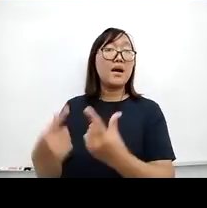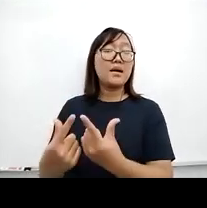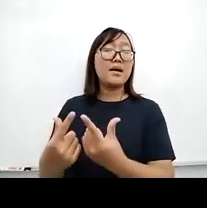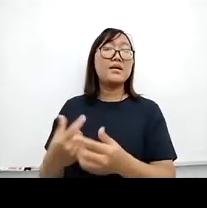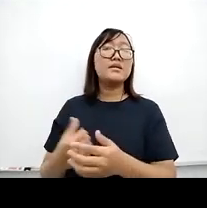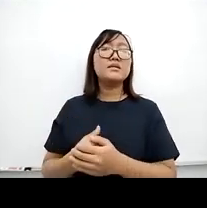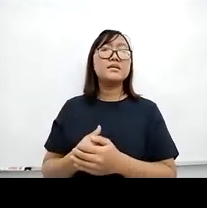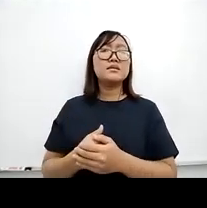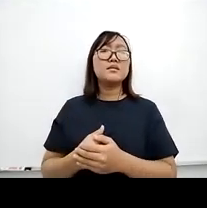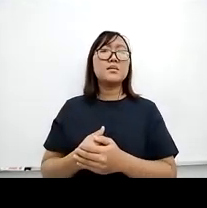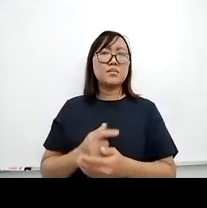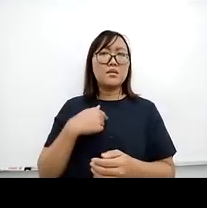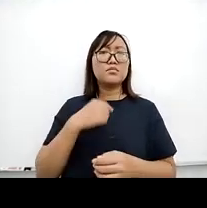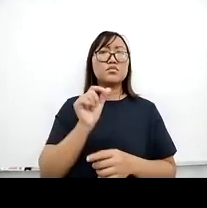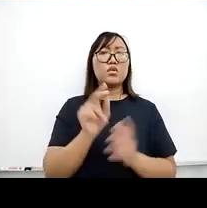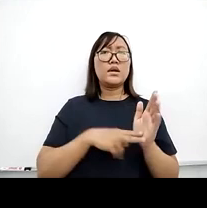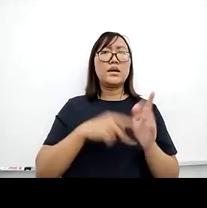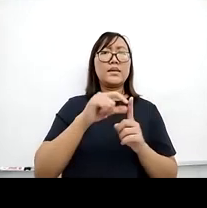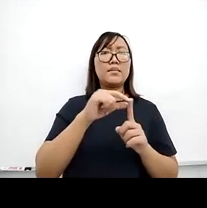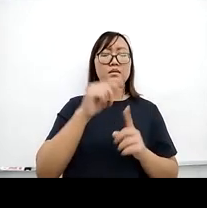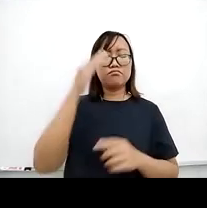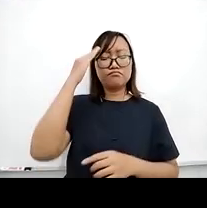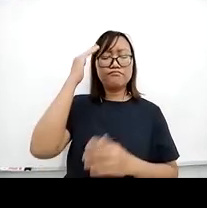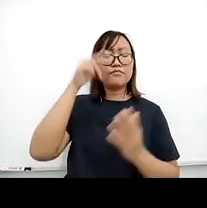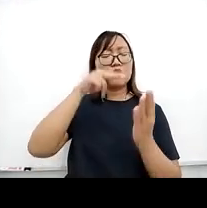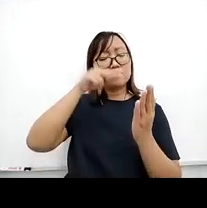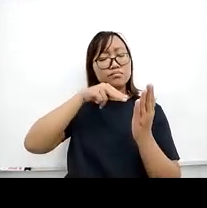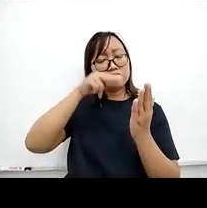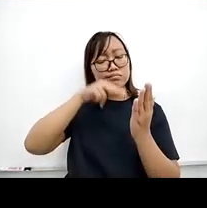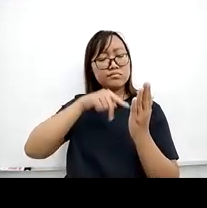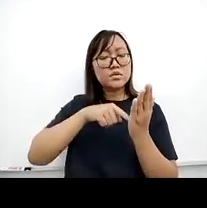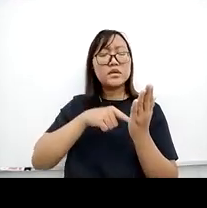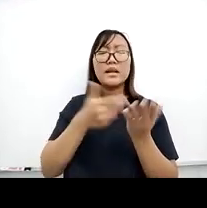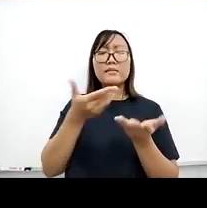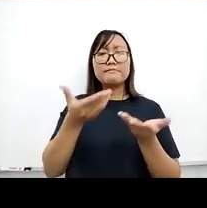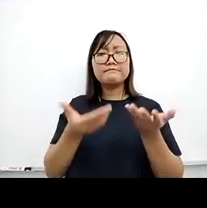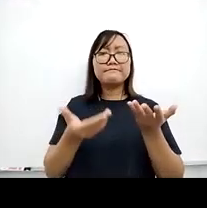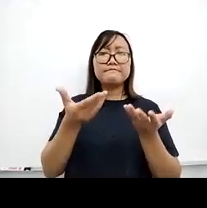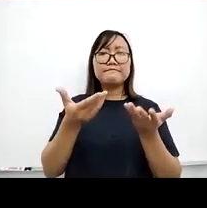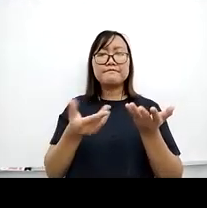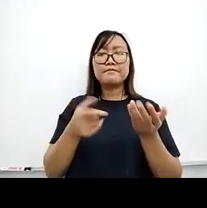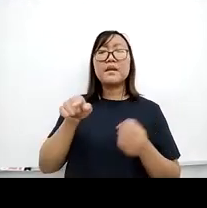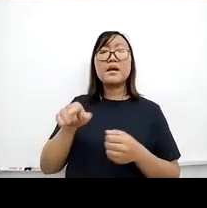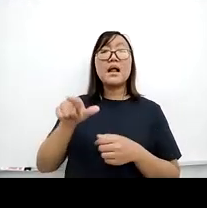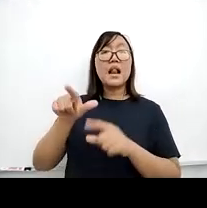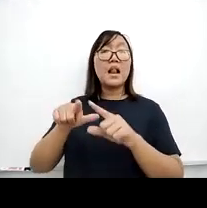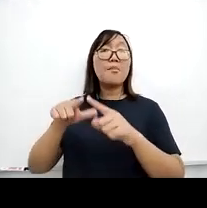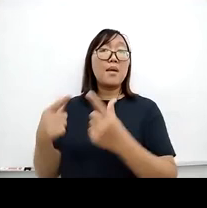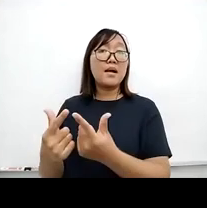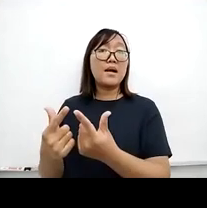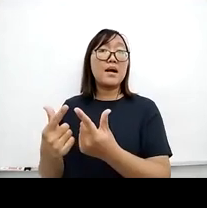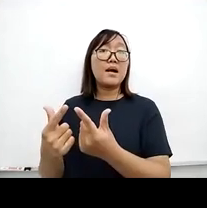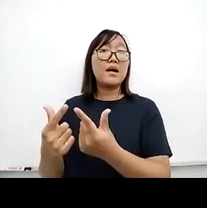menginginkan memastikan bahwa ini dengan dua pertimbangan lembaga tersebut memiliki